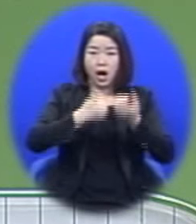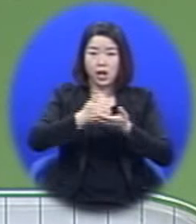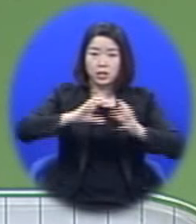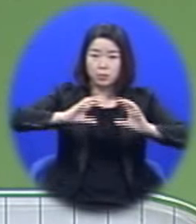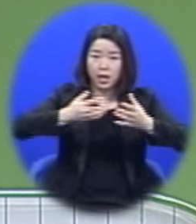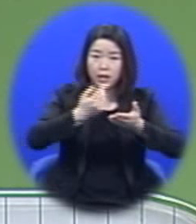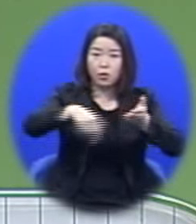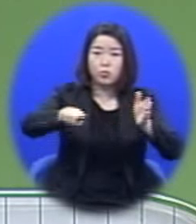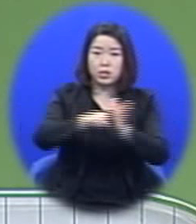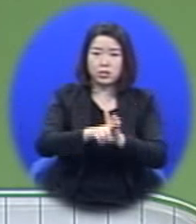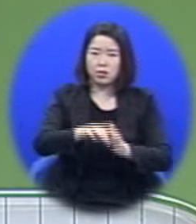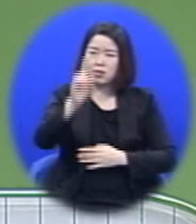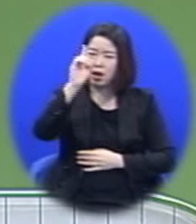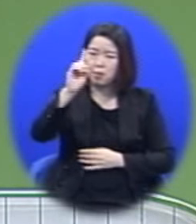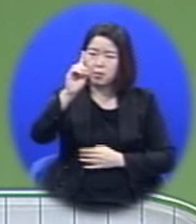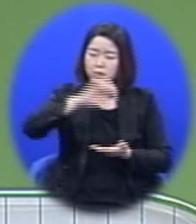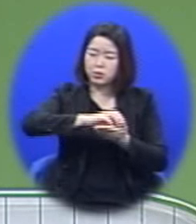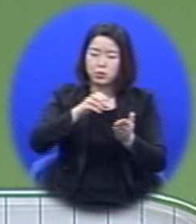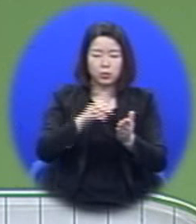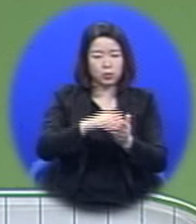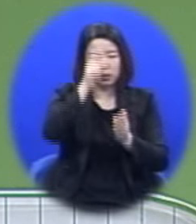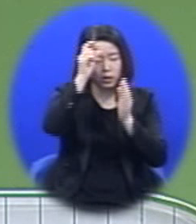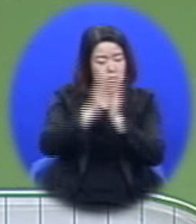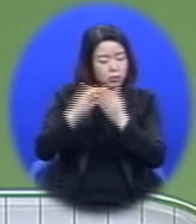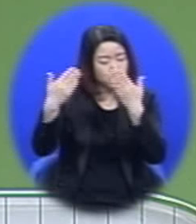위해서 한 번쯤 기도해 본 적이 있나?